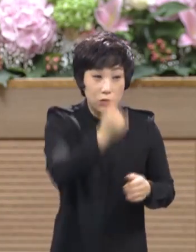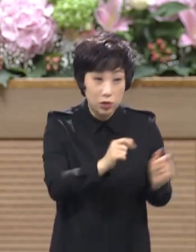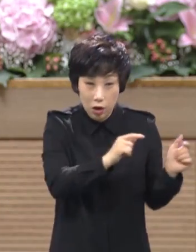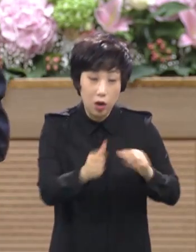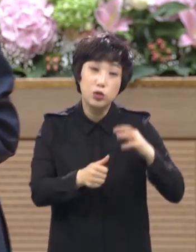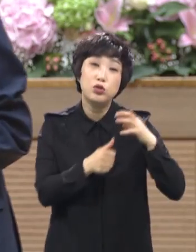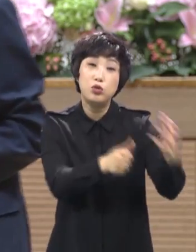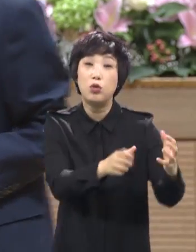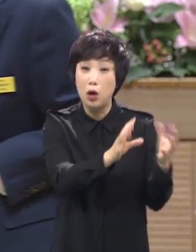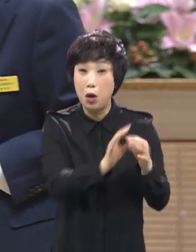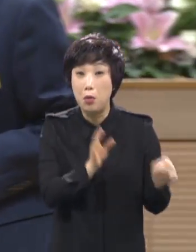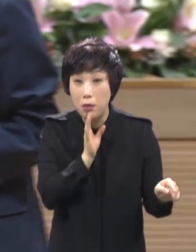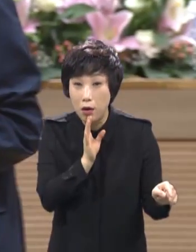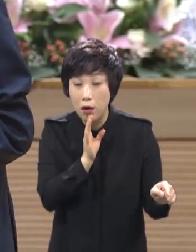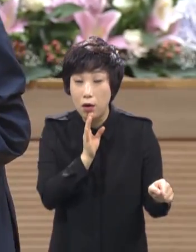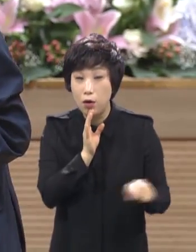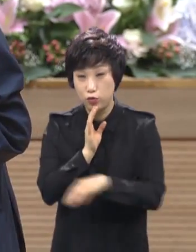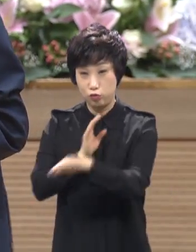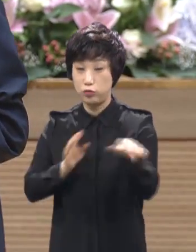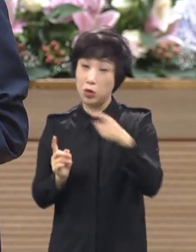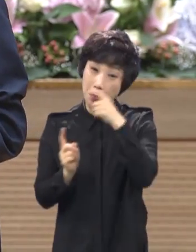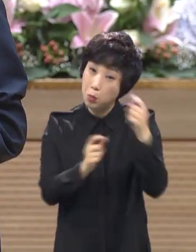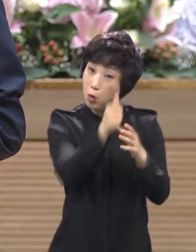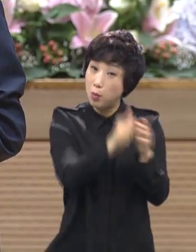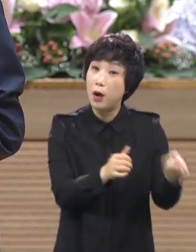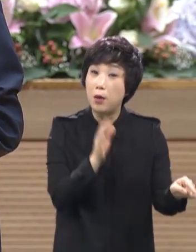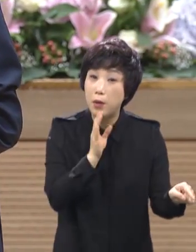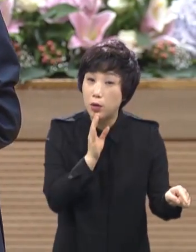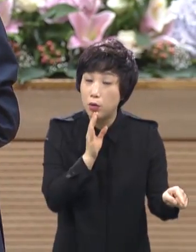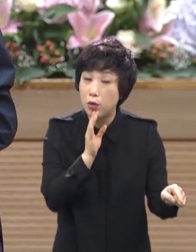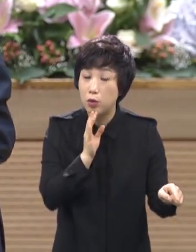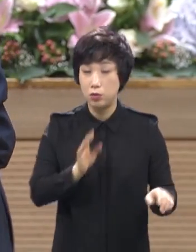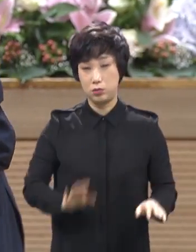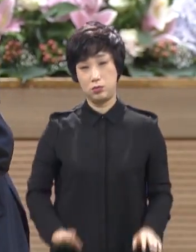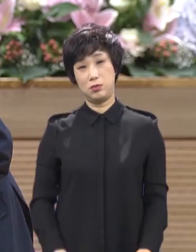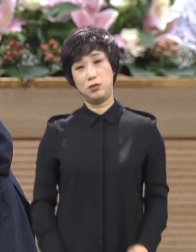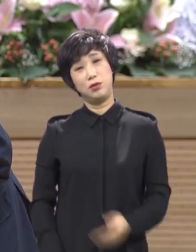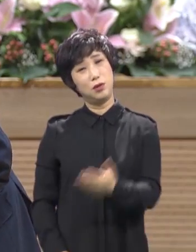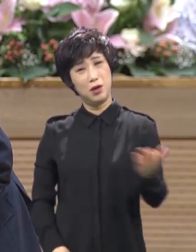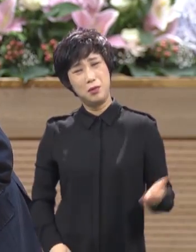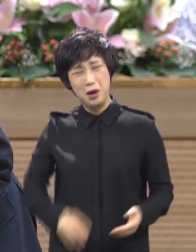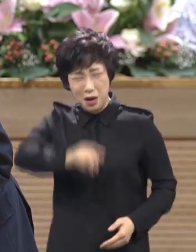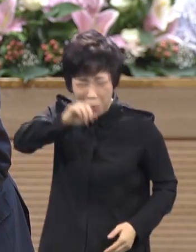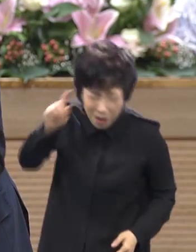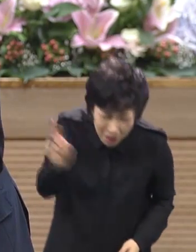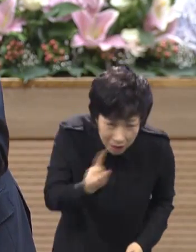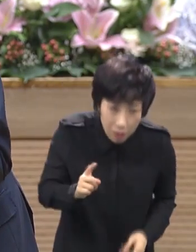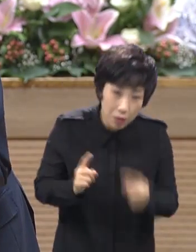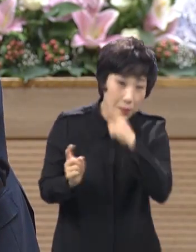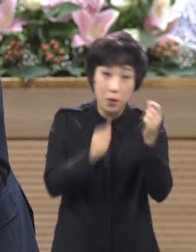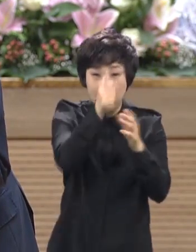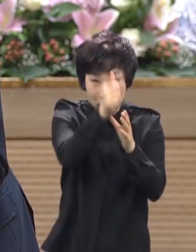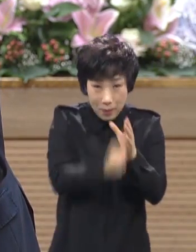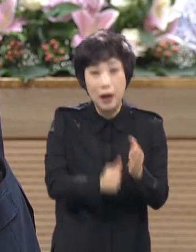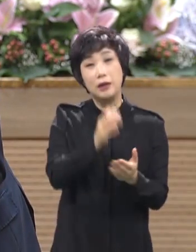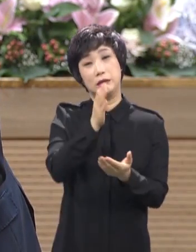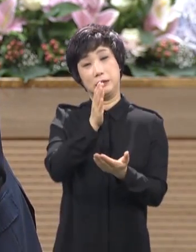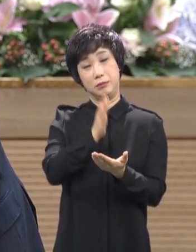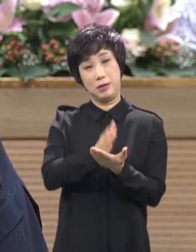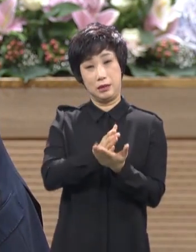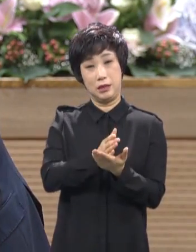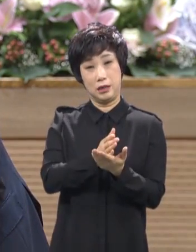윤리를 이용하면서 우리를 미혹해 되는데 어떤 것도 미혹당하지